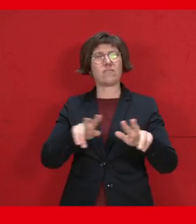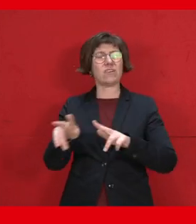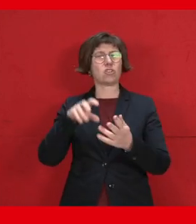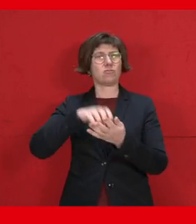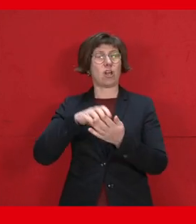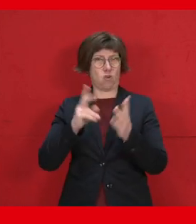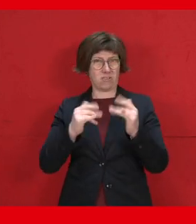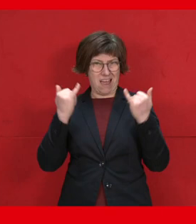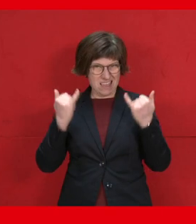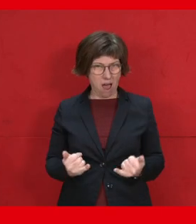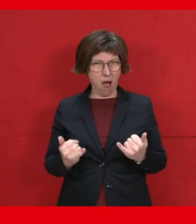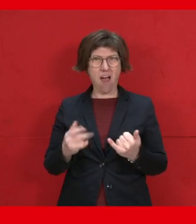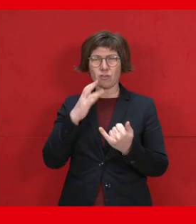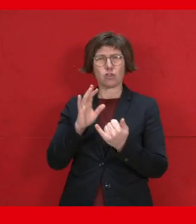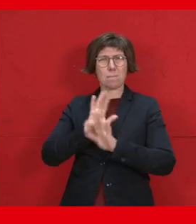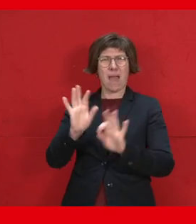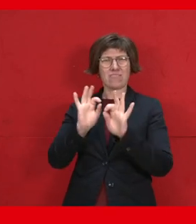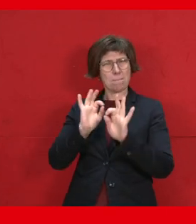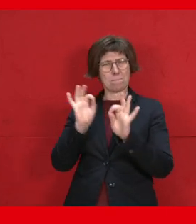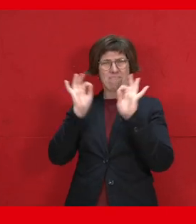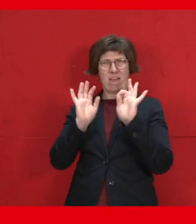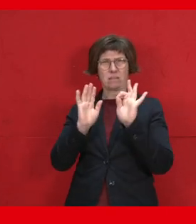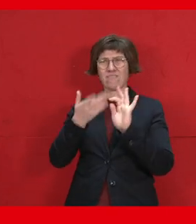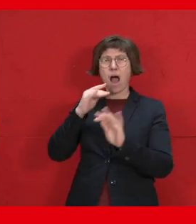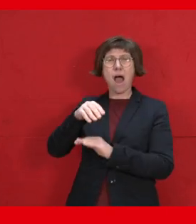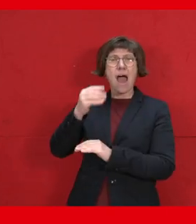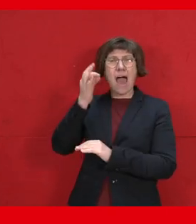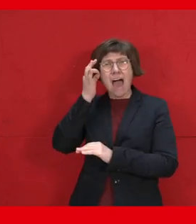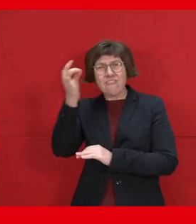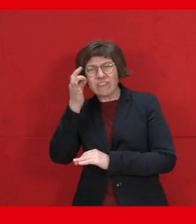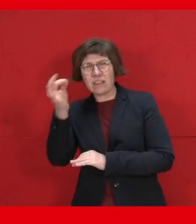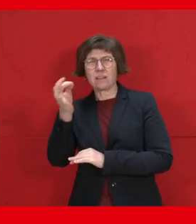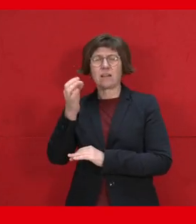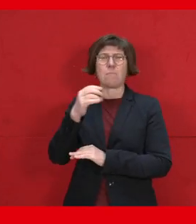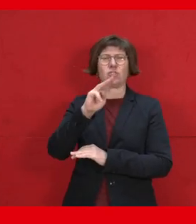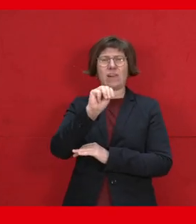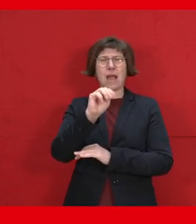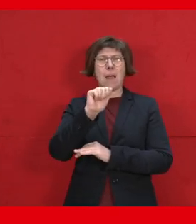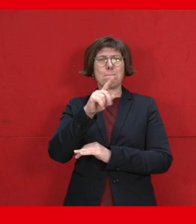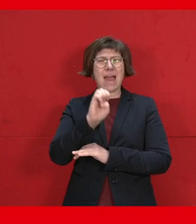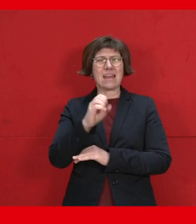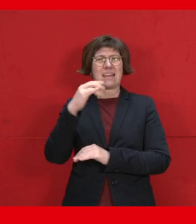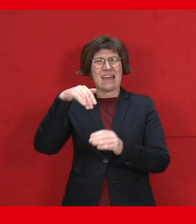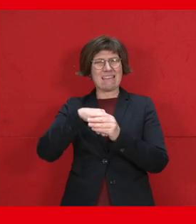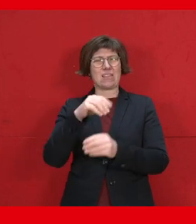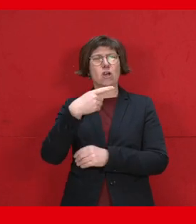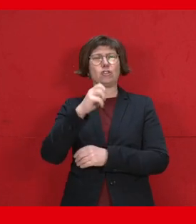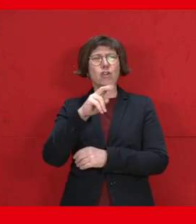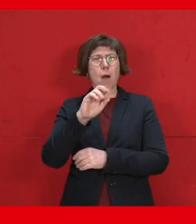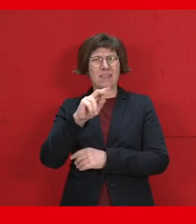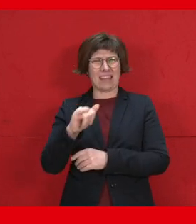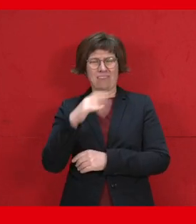Wirtschaftsstandort hat, beim Perfektionieren von Dingen, die mal erfunden worden sind, die das Made in Germany ausmachen, dass das ergänzt